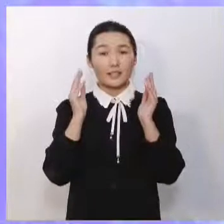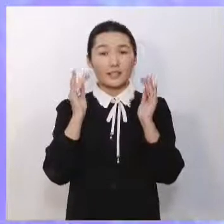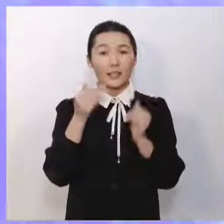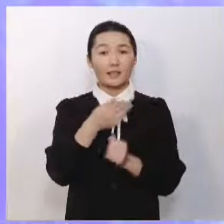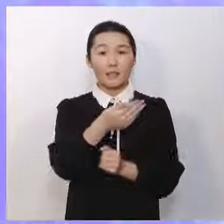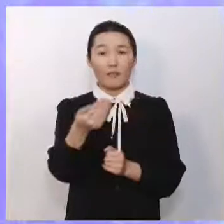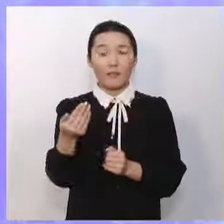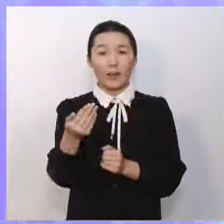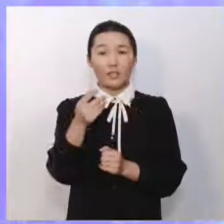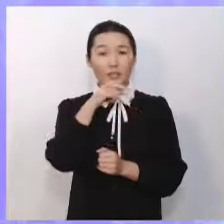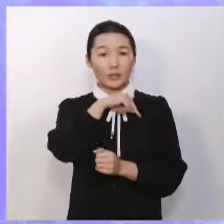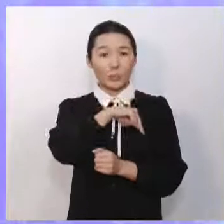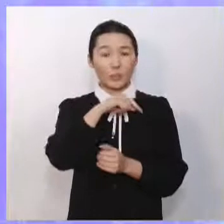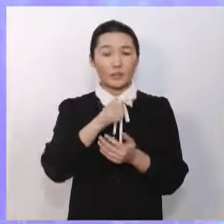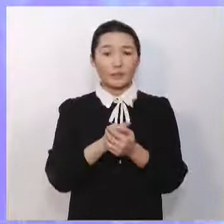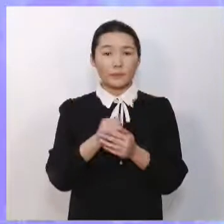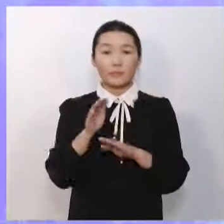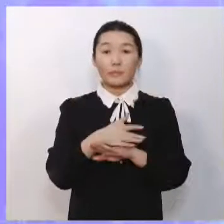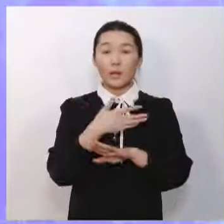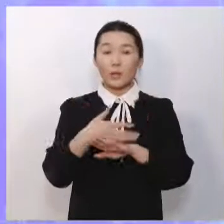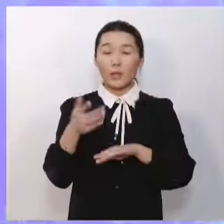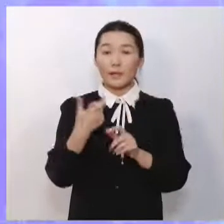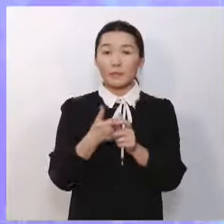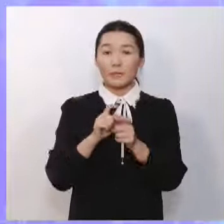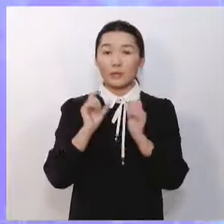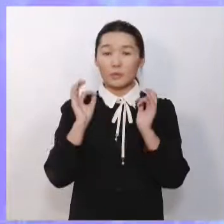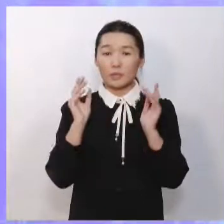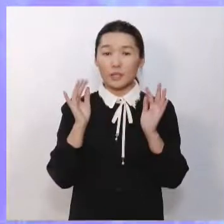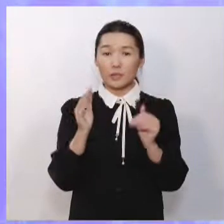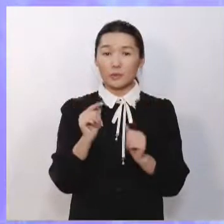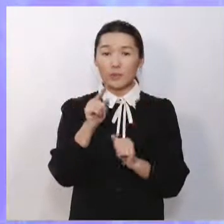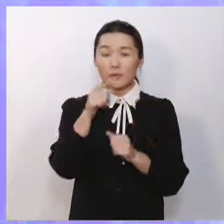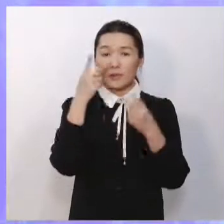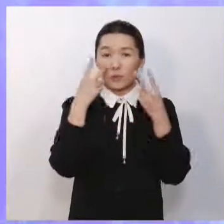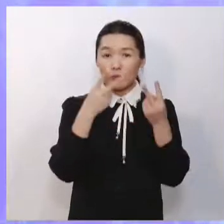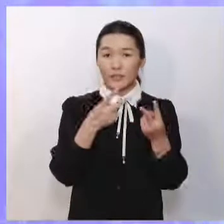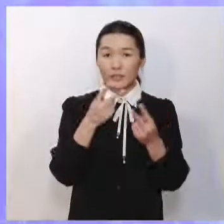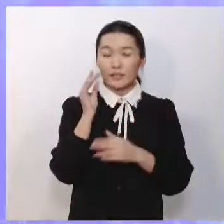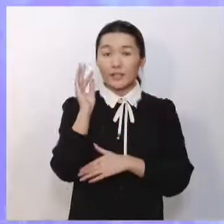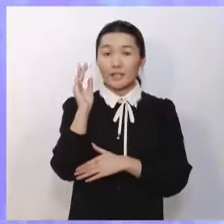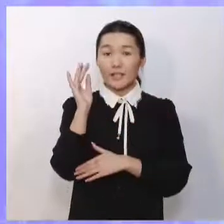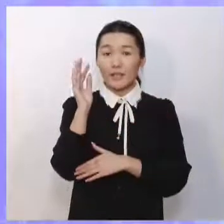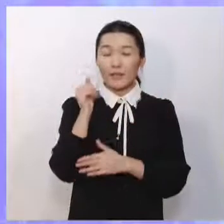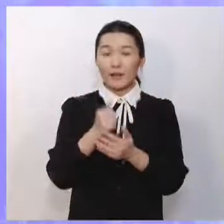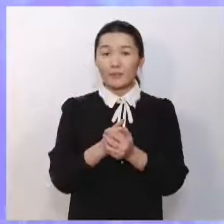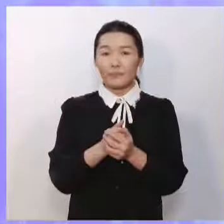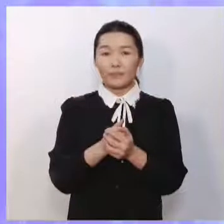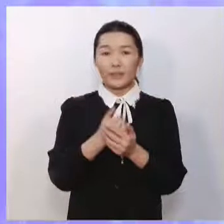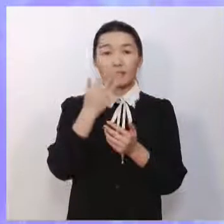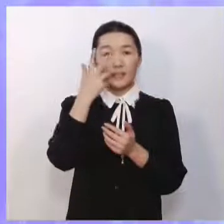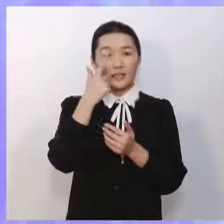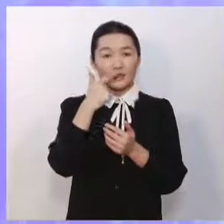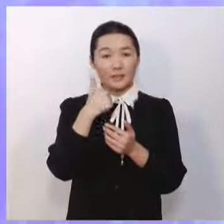души. Погуляйте по этому саду. Вы увидите дерево с